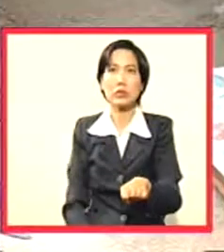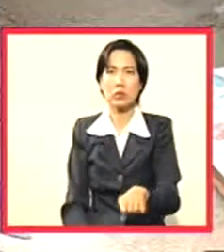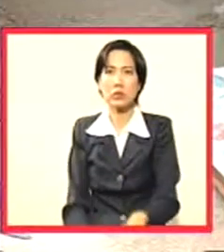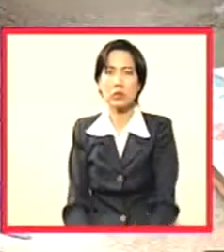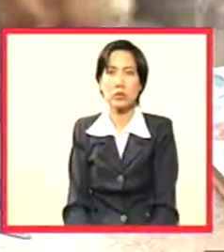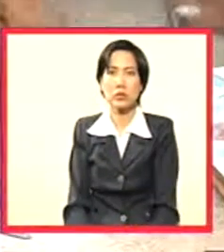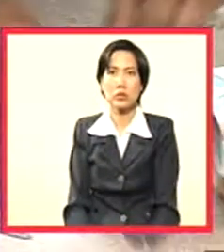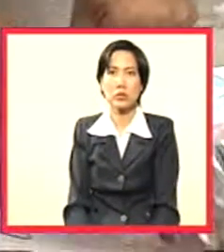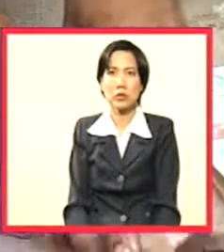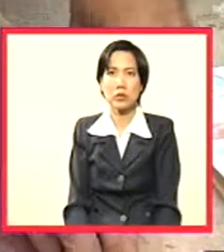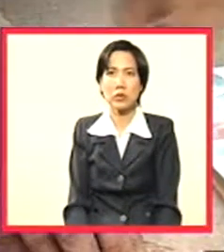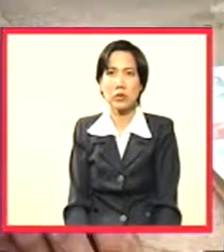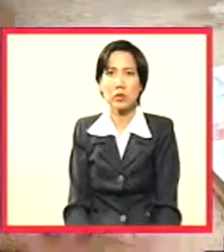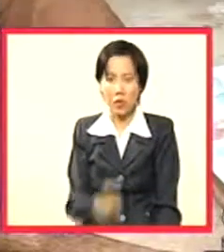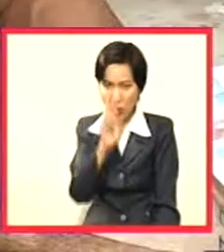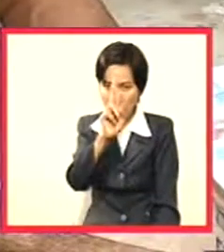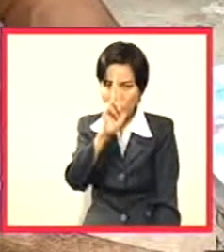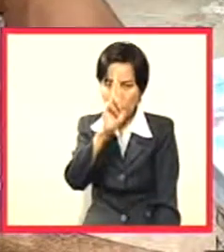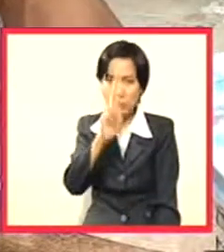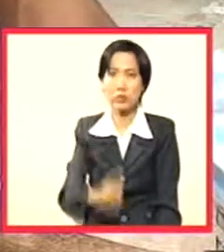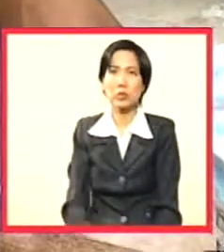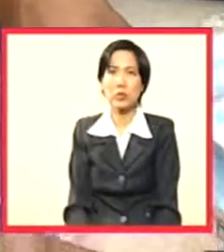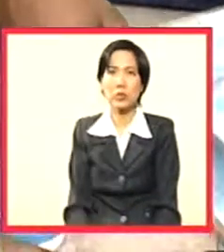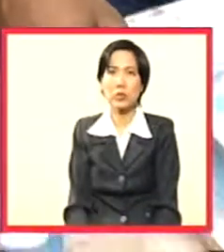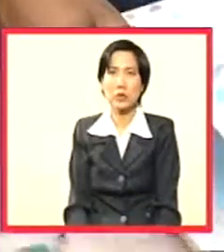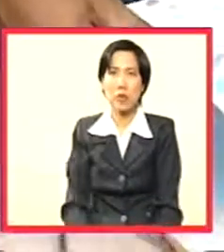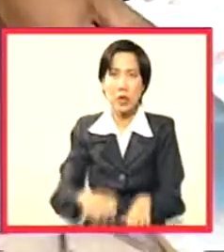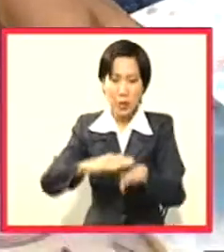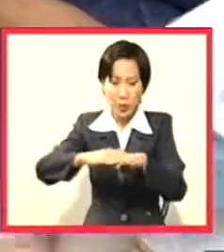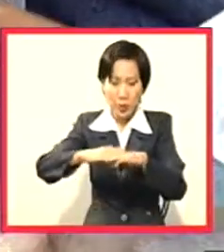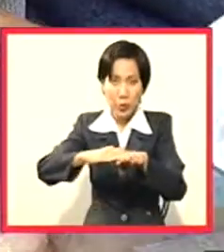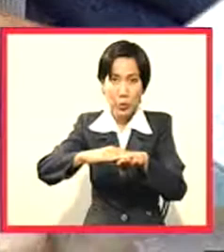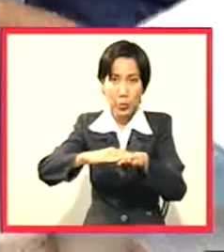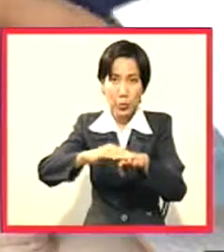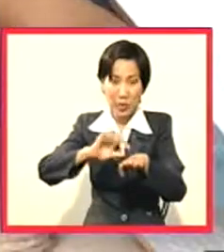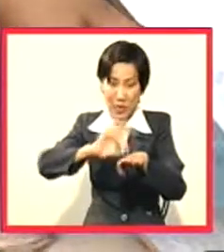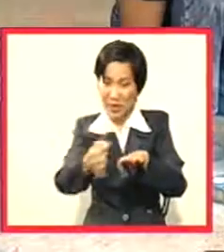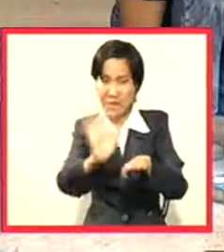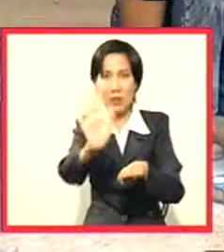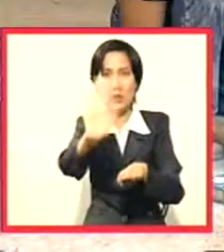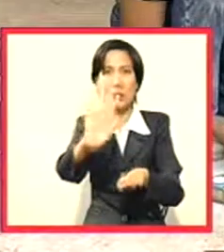การแต่มีข้อควรระวังนิดหนึ่งว่าอย่าทำให้ผิวเคลือบด้านหน้ากระเทาะเชียวนะครับ